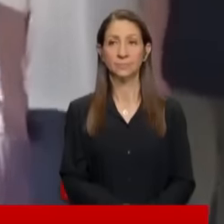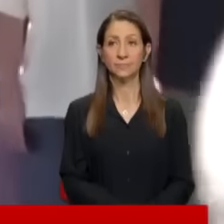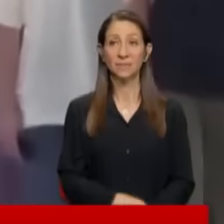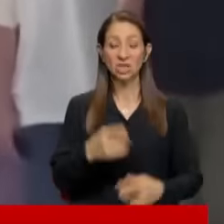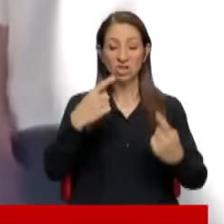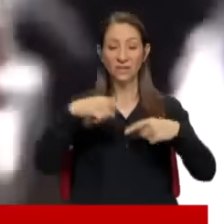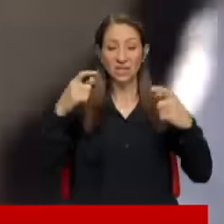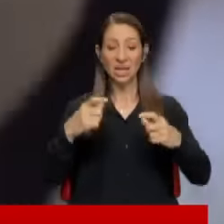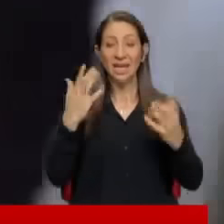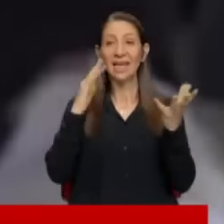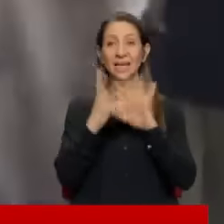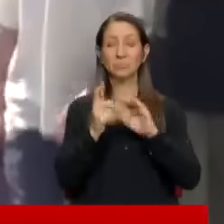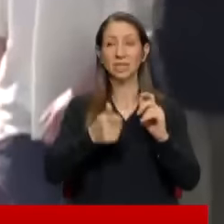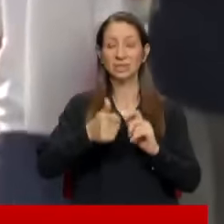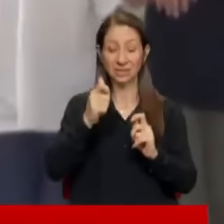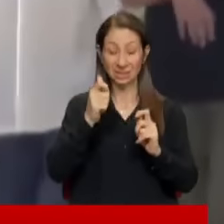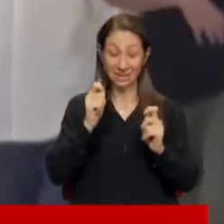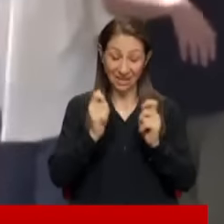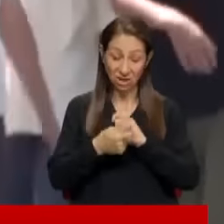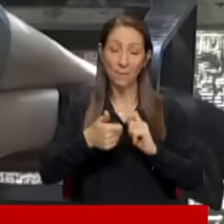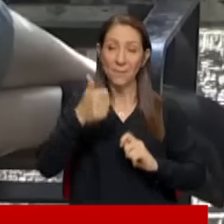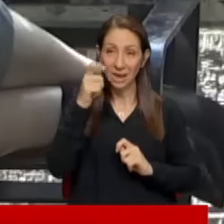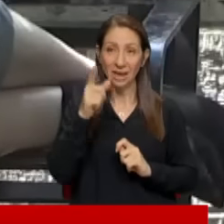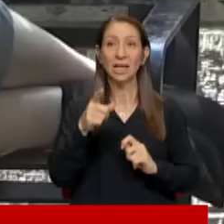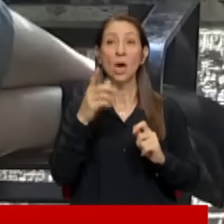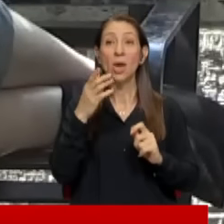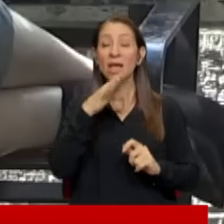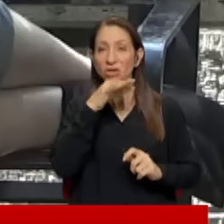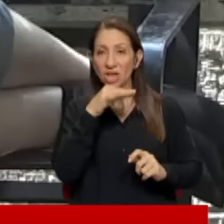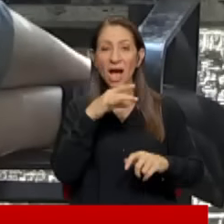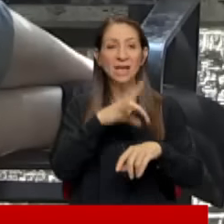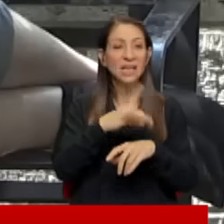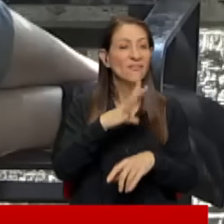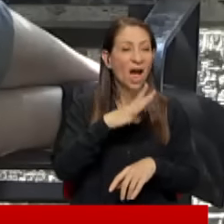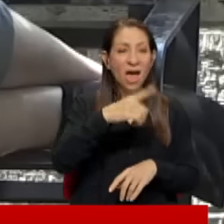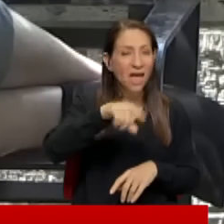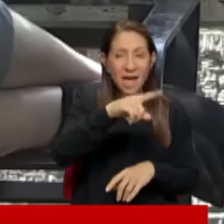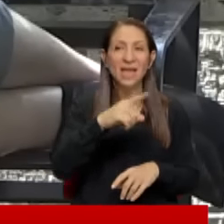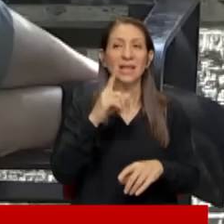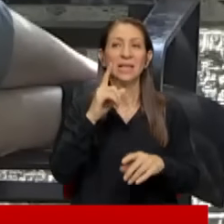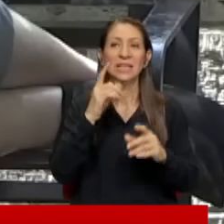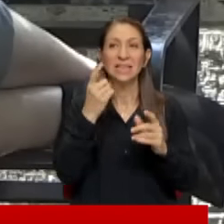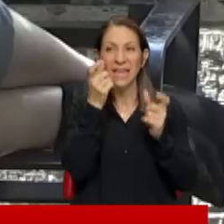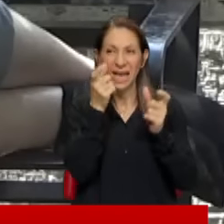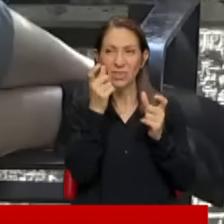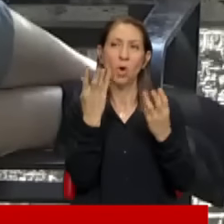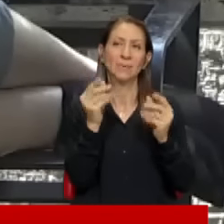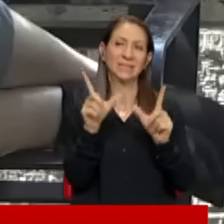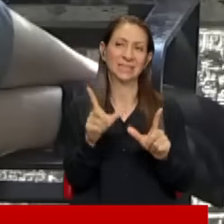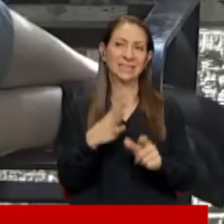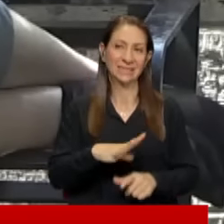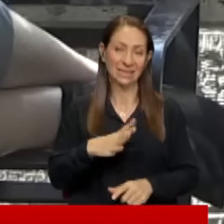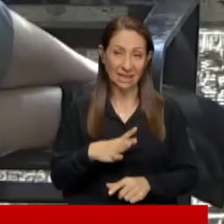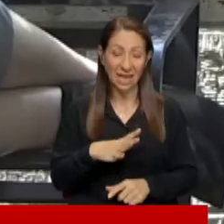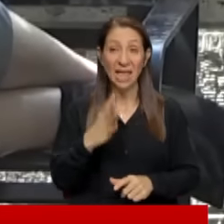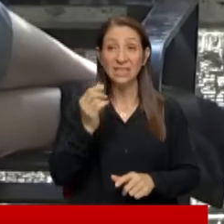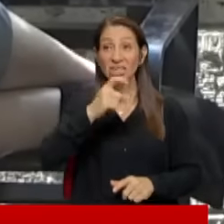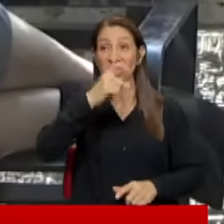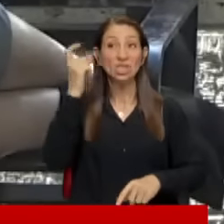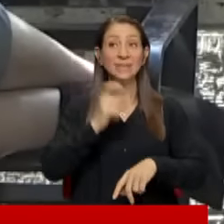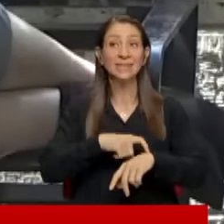Çevre Şehircilik ve İklim Değişikliği Bakanı Mehmet Özaseki, özellikle yaşlı ve kronik rahatsızlığı olan vatandaşların tedbirli ve dikkatli olmasını istedi. En